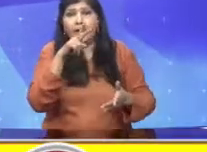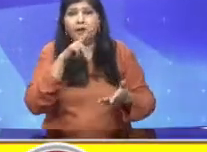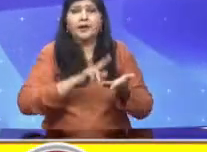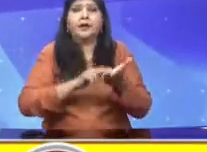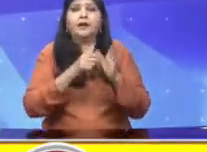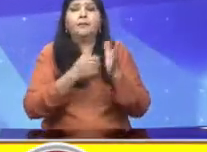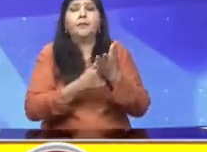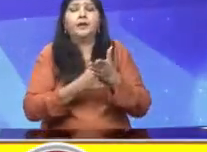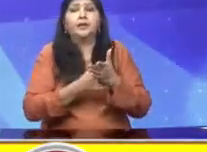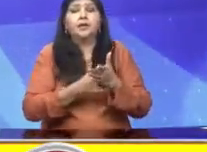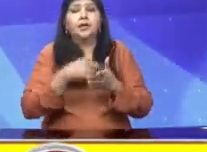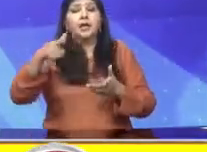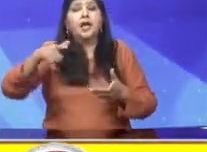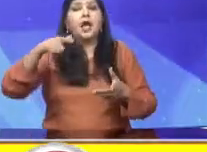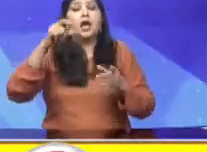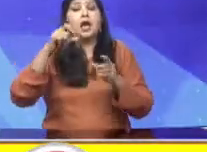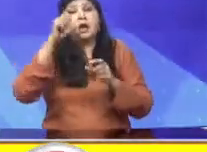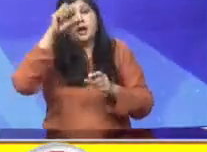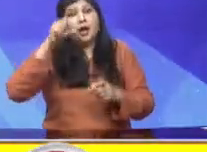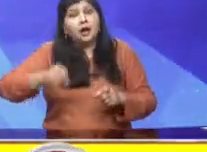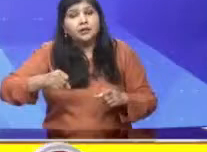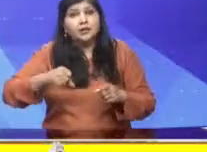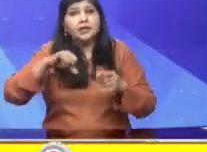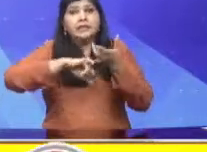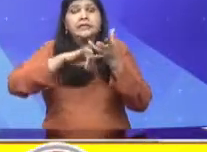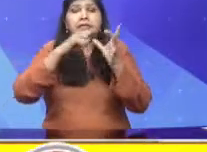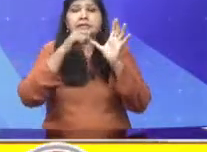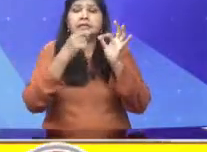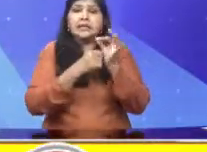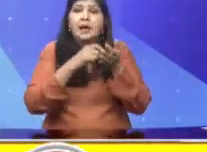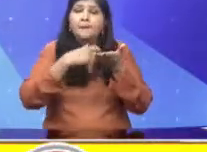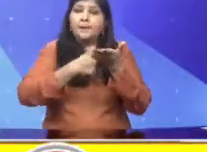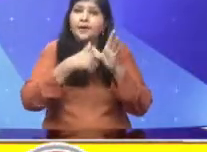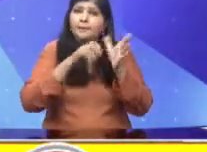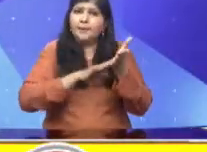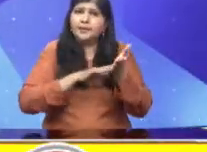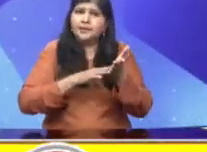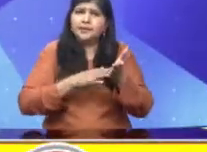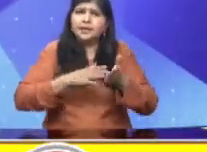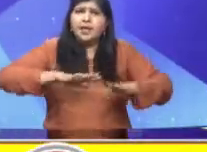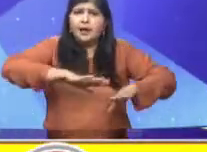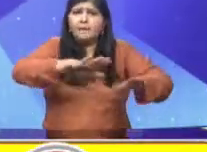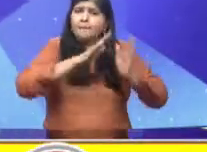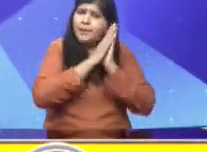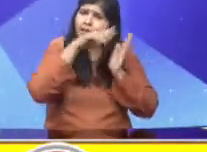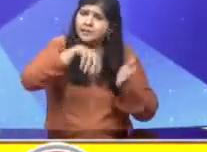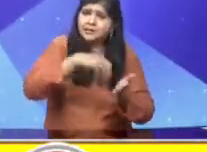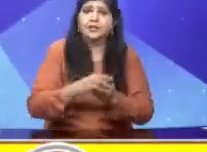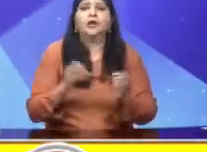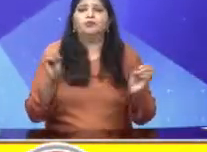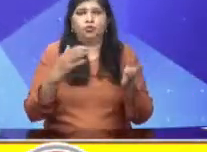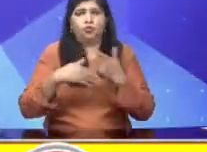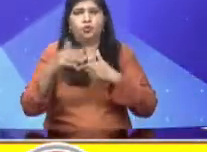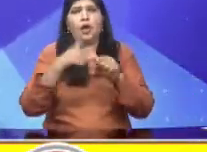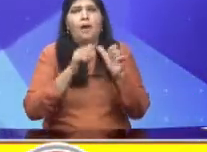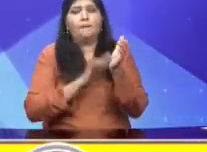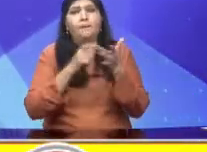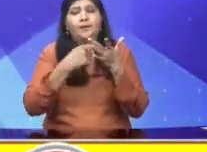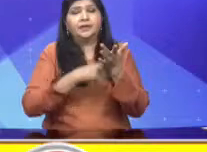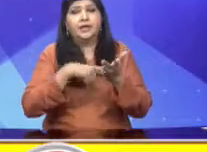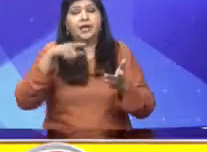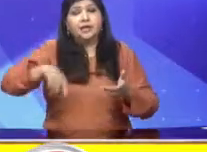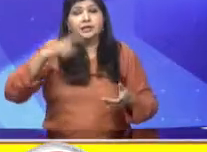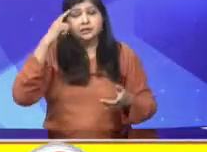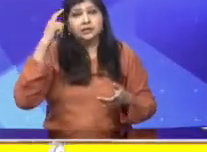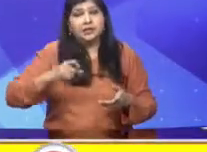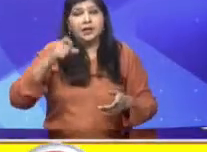बापू के साब्रमत्य आश्रम से अमरुत महोत्सव की सुरुवात होई थी, इसी दिन बापू की दाड़ी आत्रा